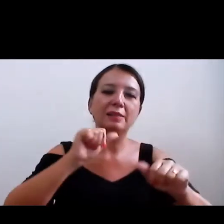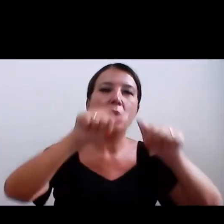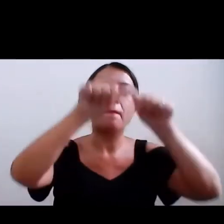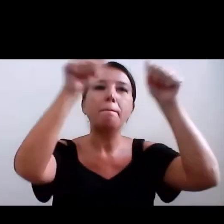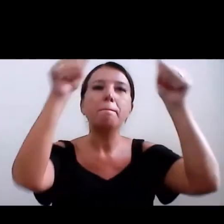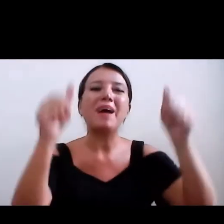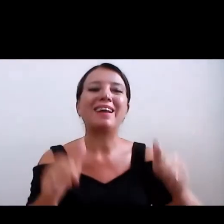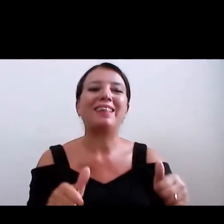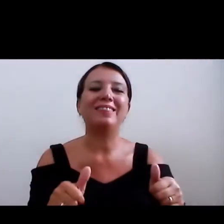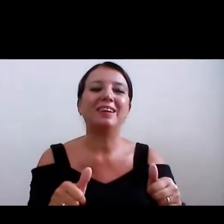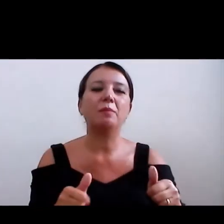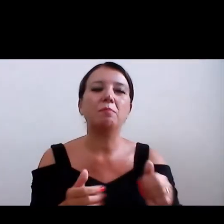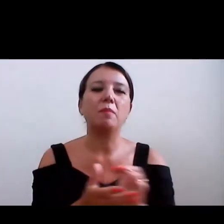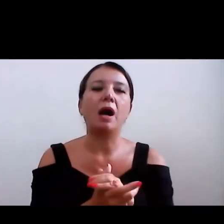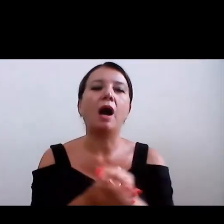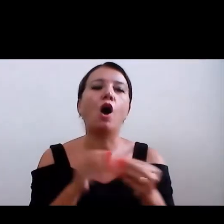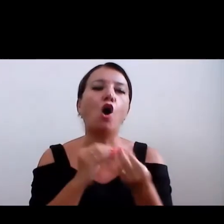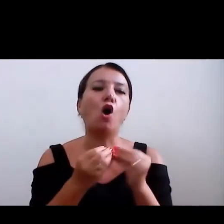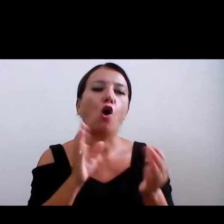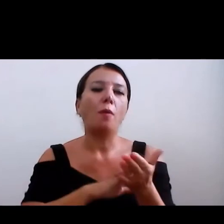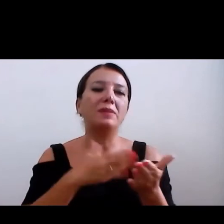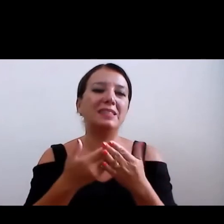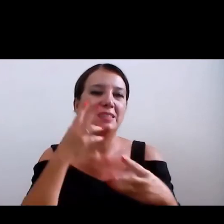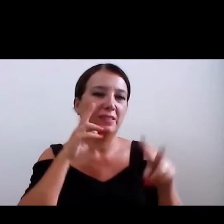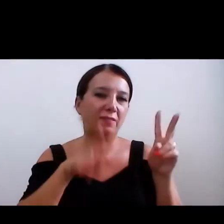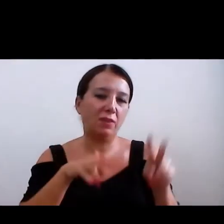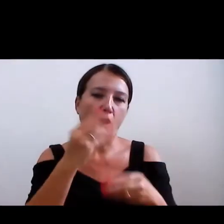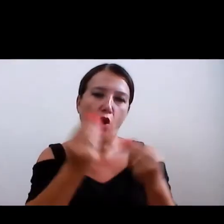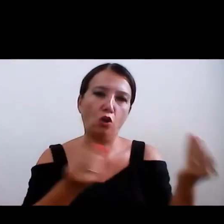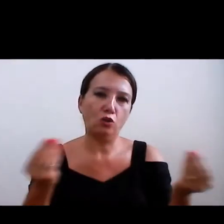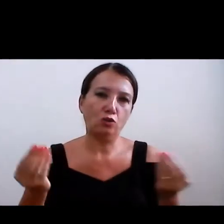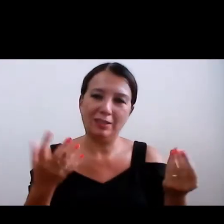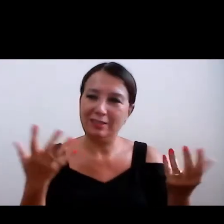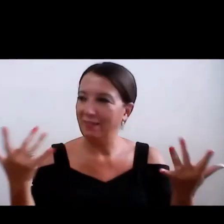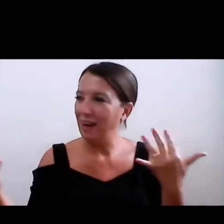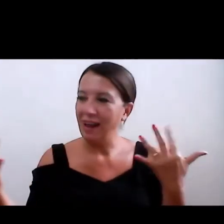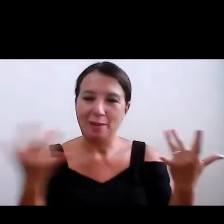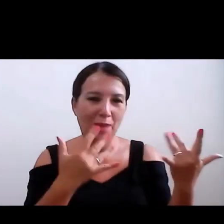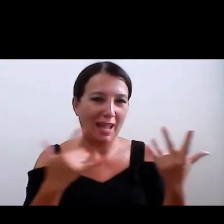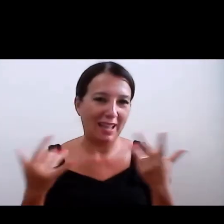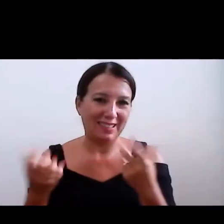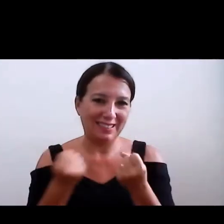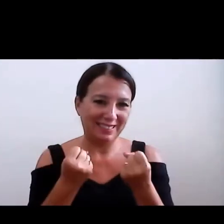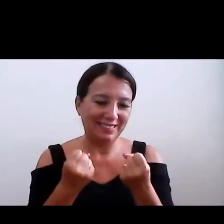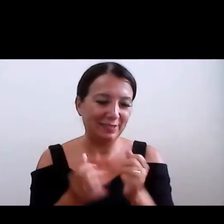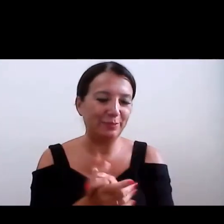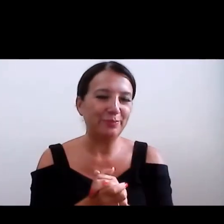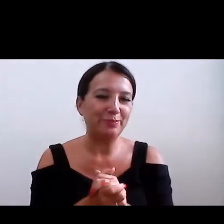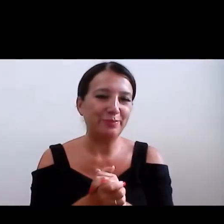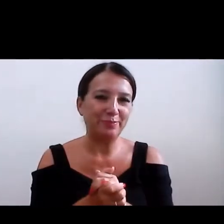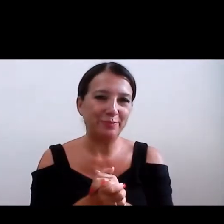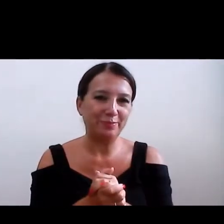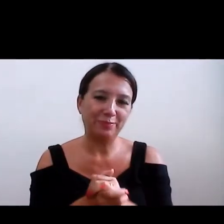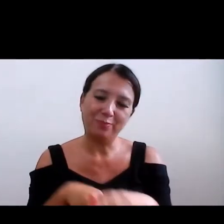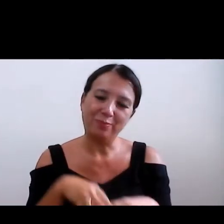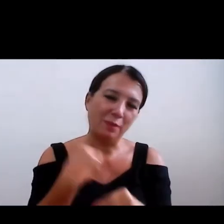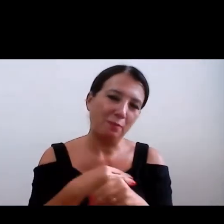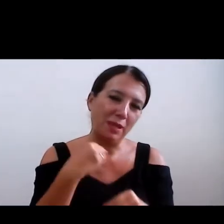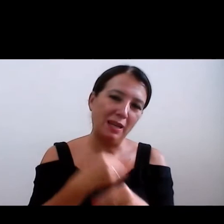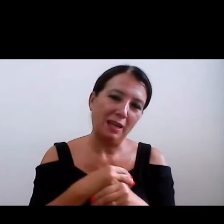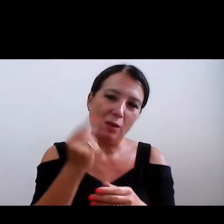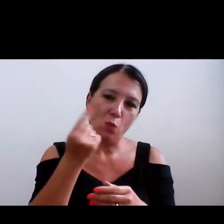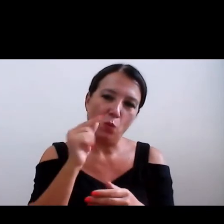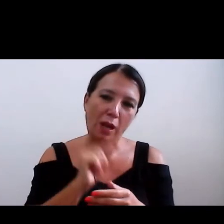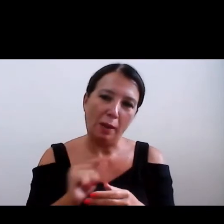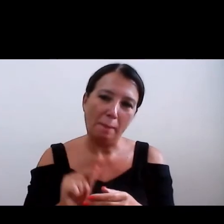di come si valutano gli oggetti che abbiamo tra le mani. E quindi è banalmente una